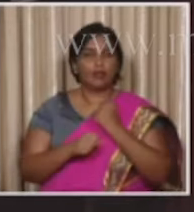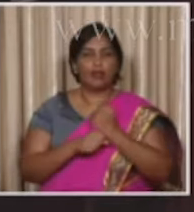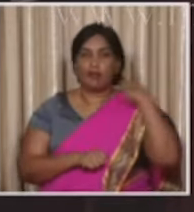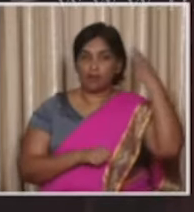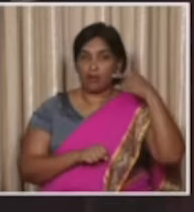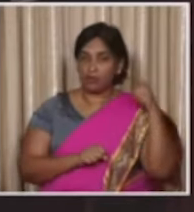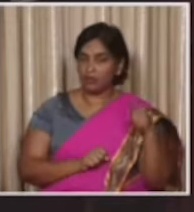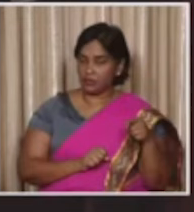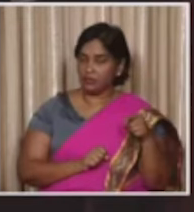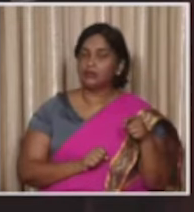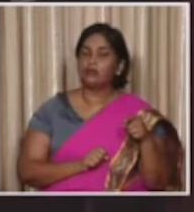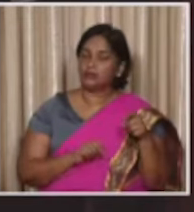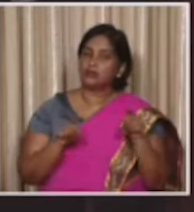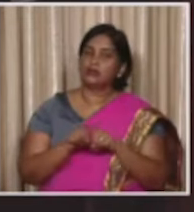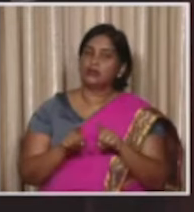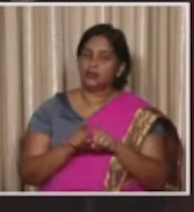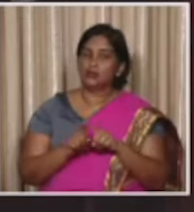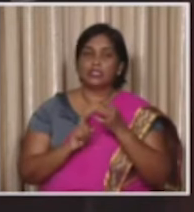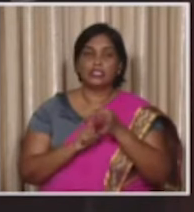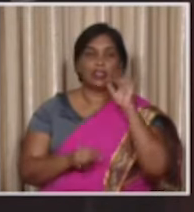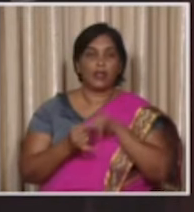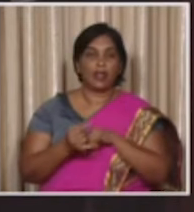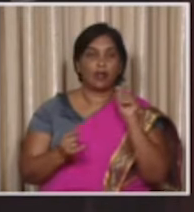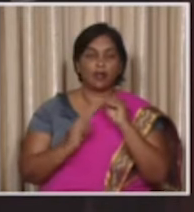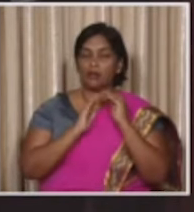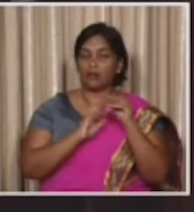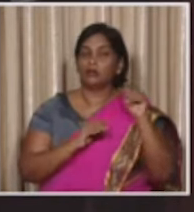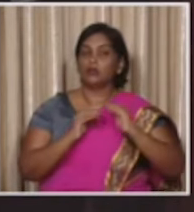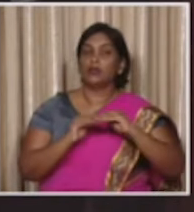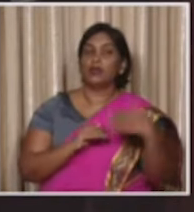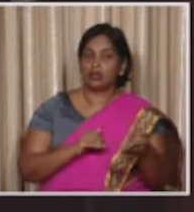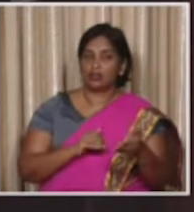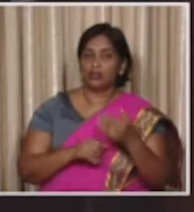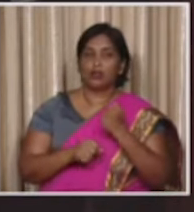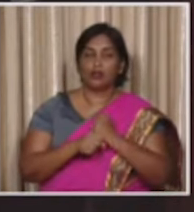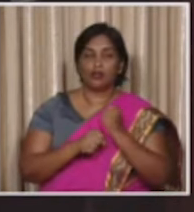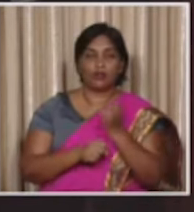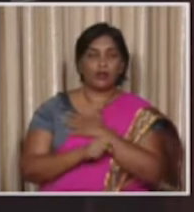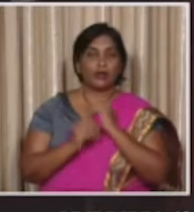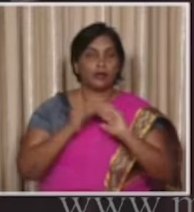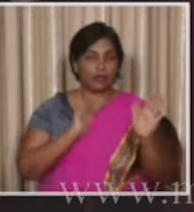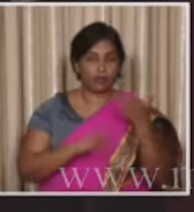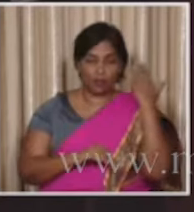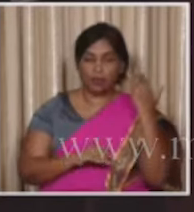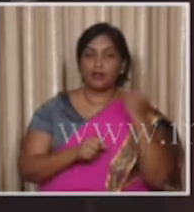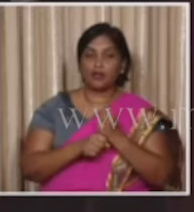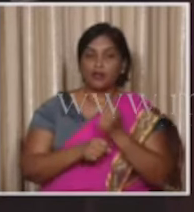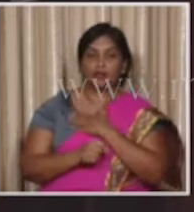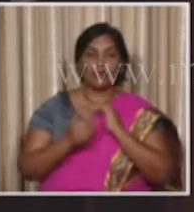පිටියට සහ ජනාධිපති ලේකම් කාර්යාලයේ ඉස්සරහා පිට ගෝටගම ගෝටක්